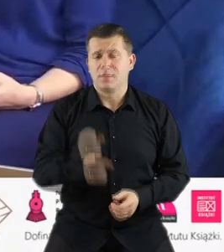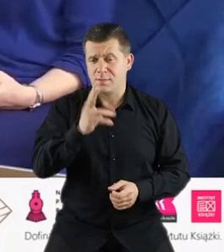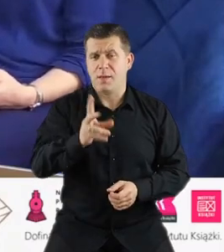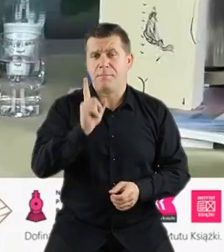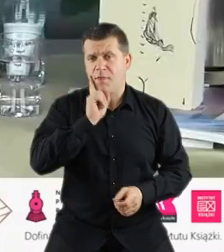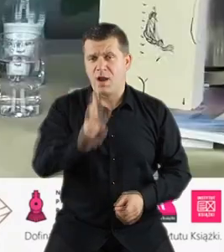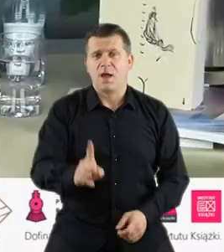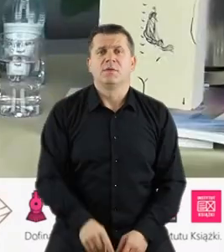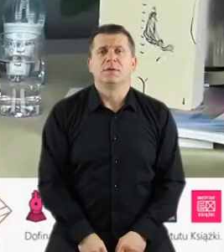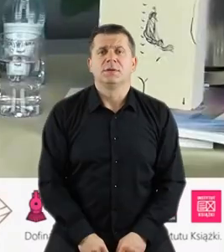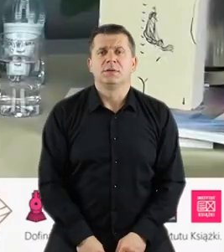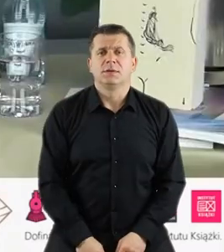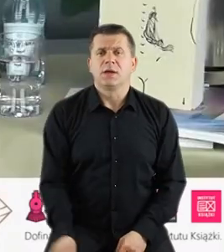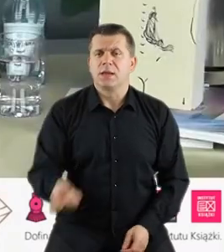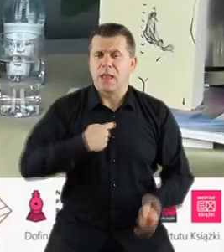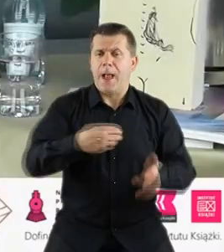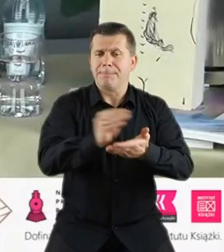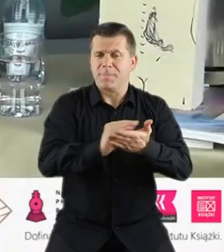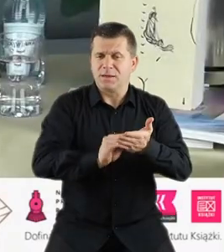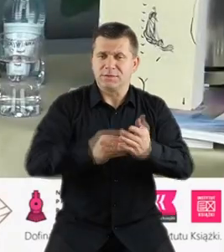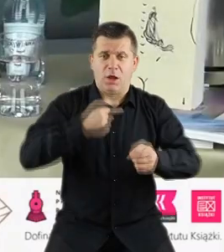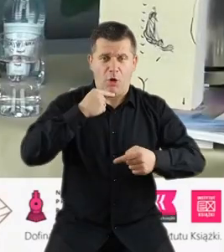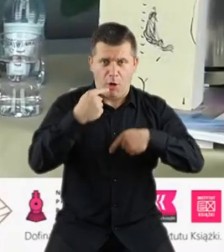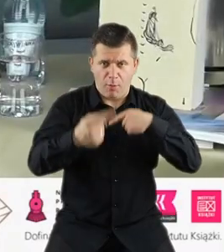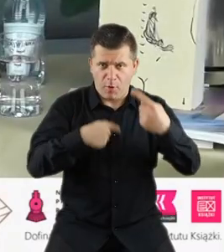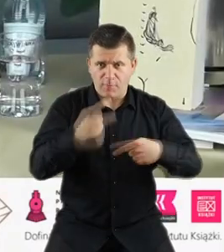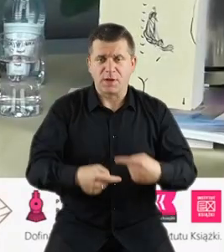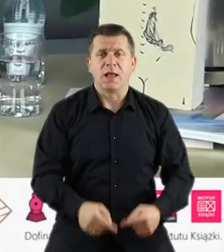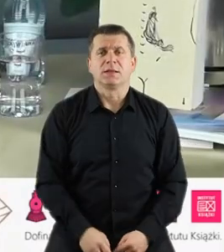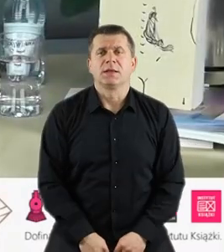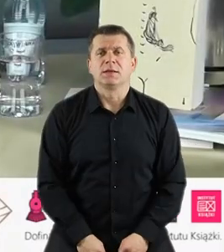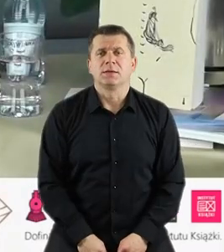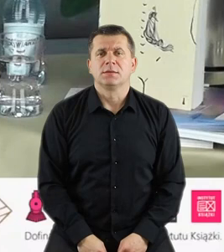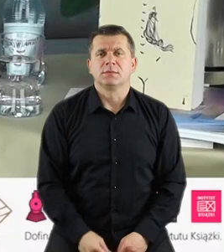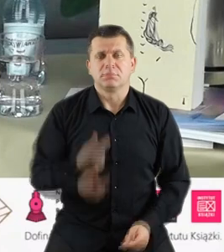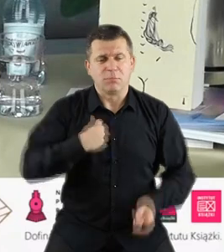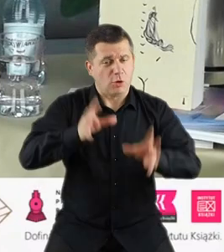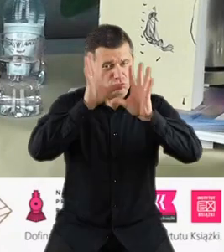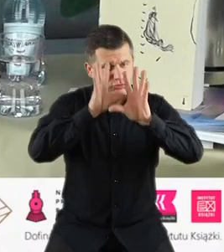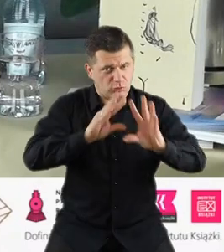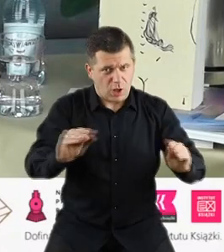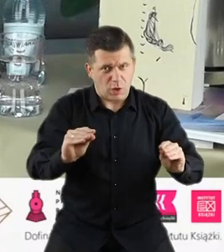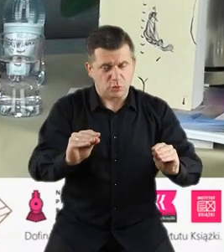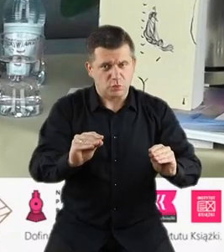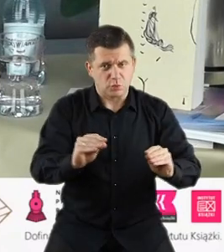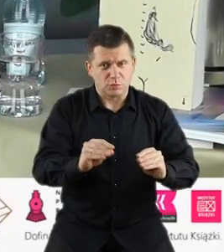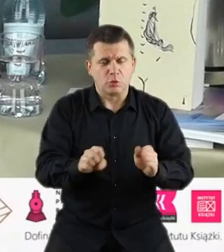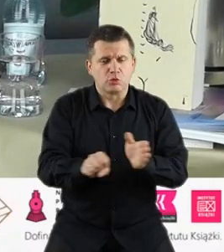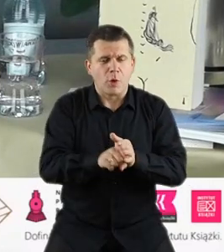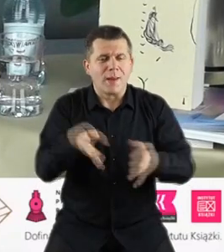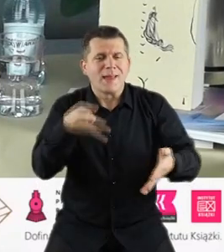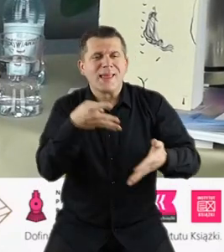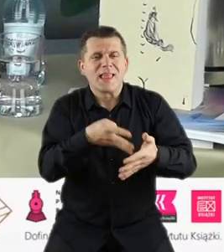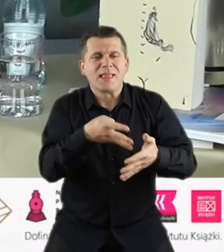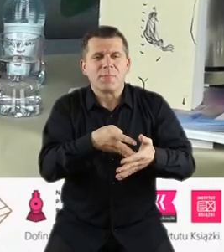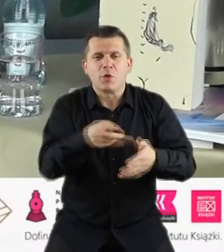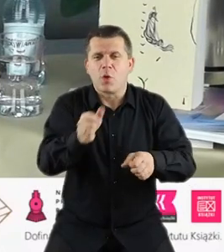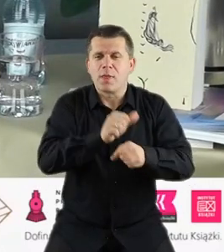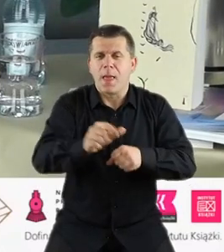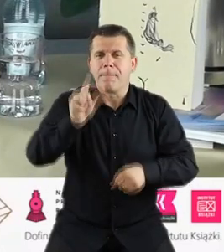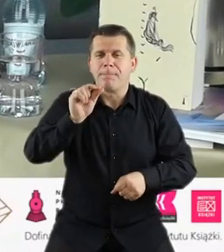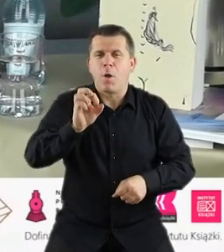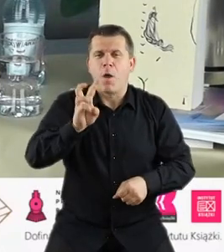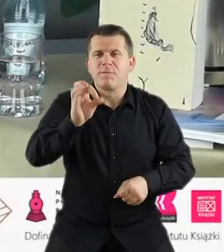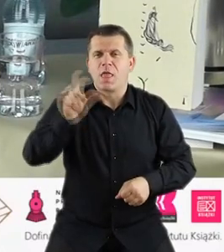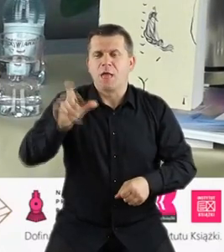to prawda. Ja pisałam opowiadania i z pełnym szacunkiem odnoszę się do interpretacji, że to jest powieść.